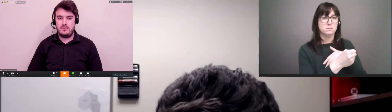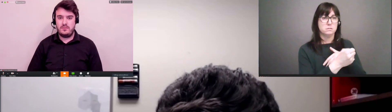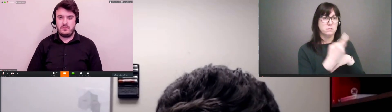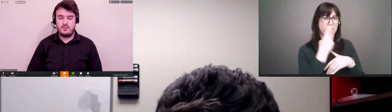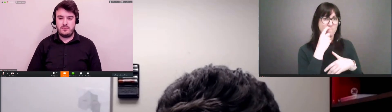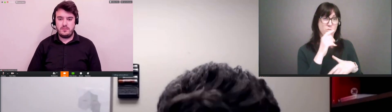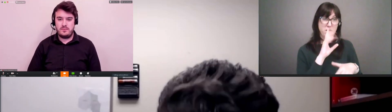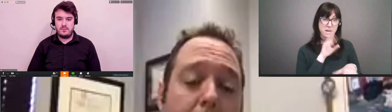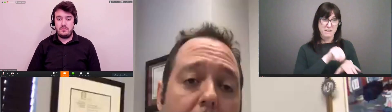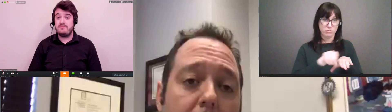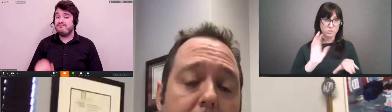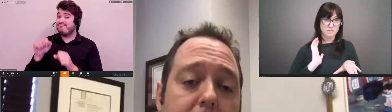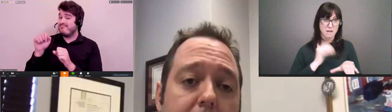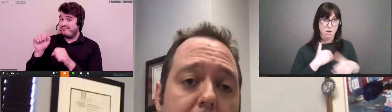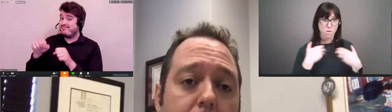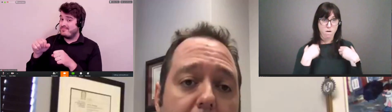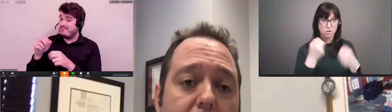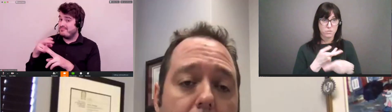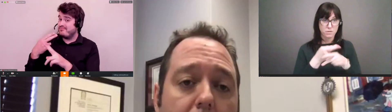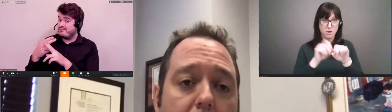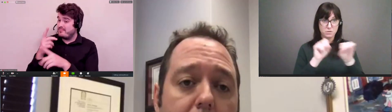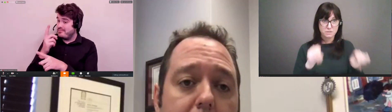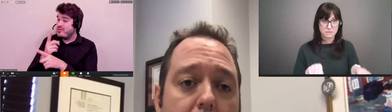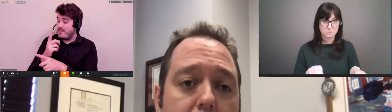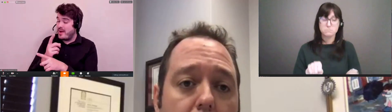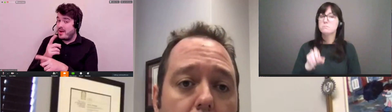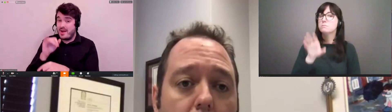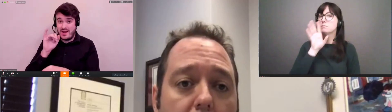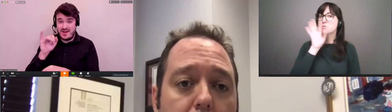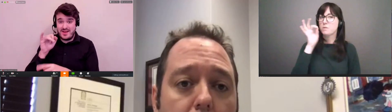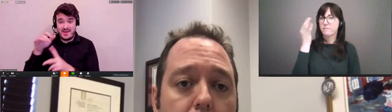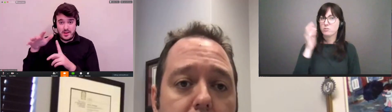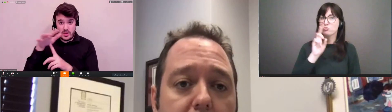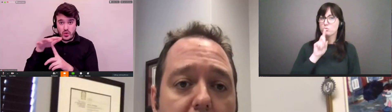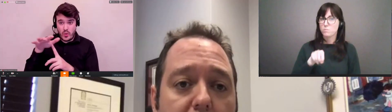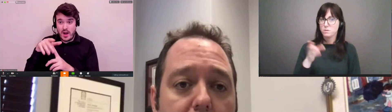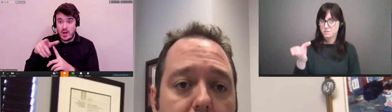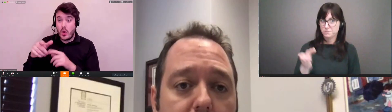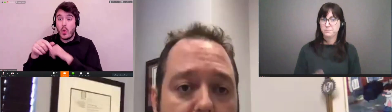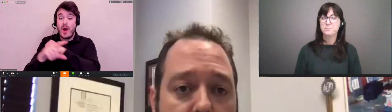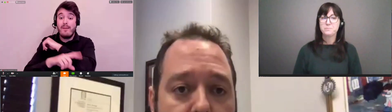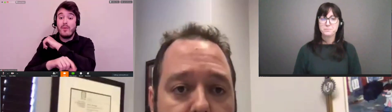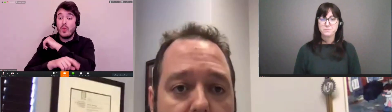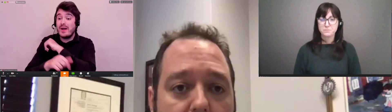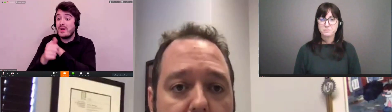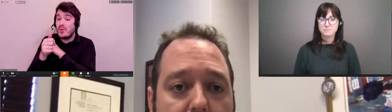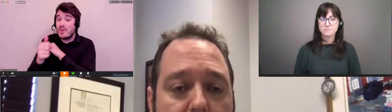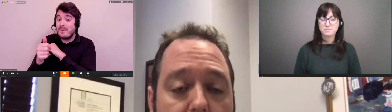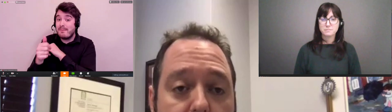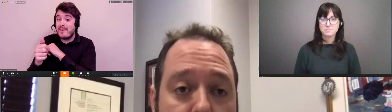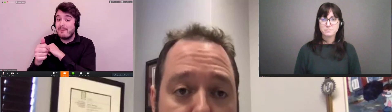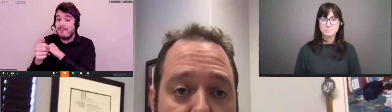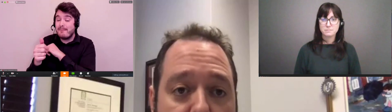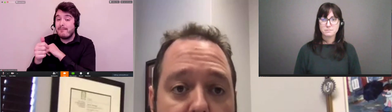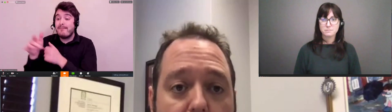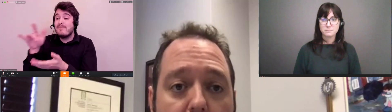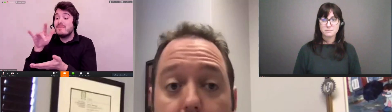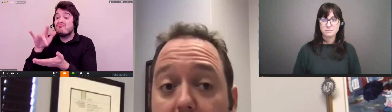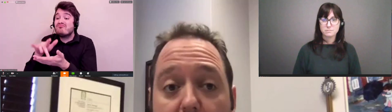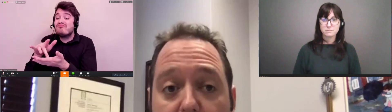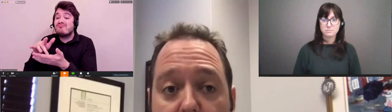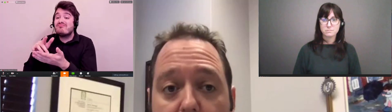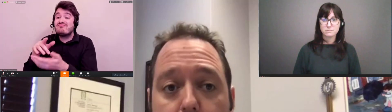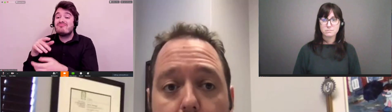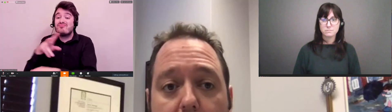Oui, absolument. Si nous avons une situation où beaucoup de travailleurs dans un centre hospitalier ne peuvent